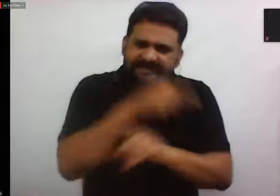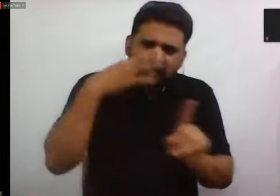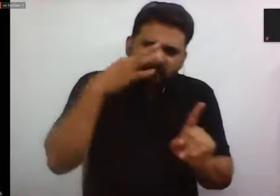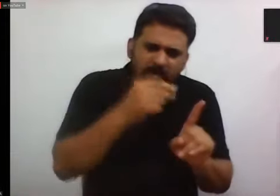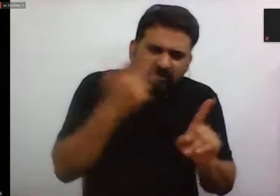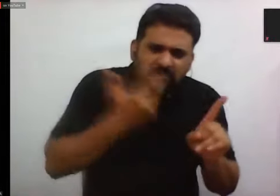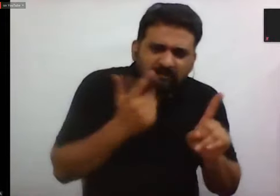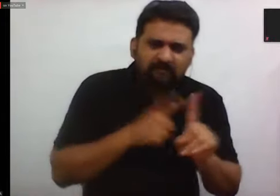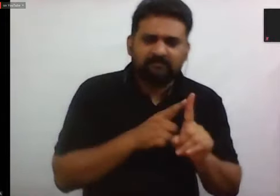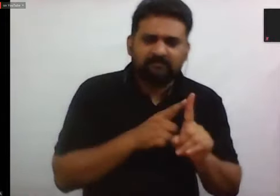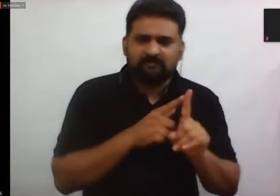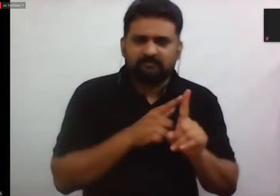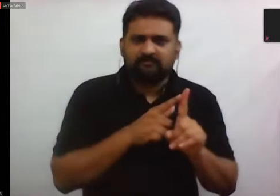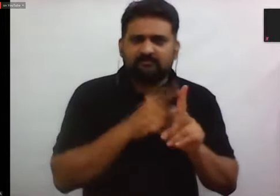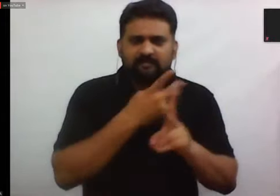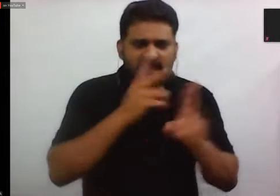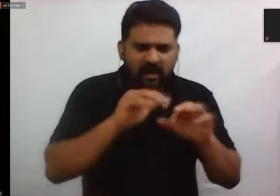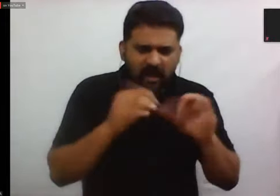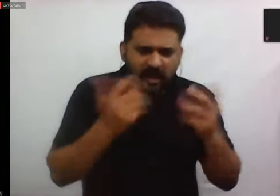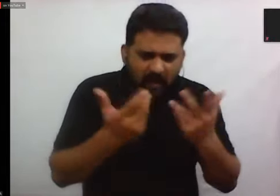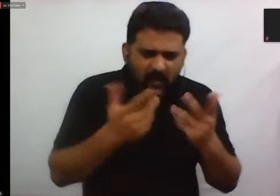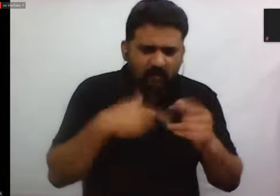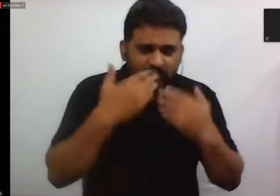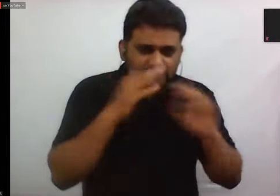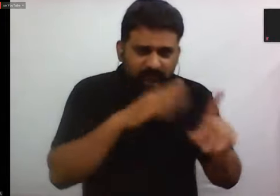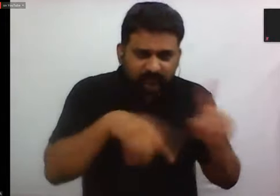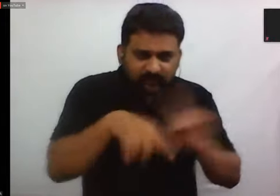और कैसे एक स्टूडेंट को